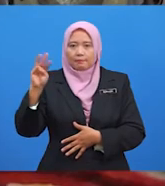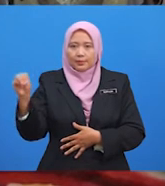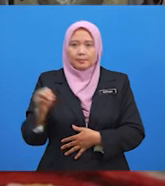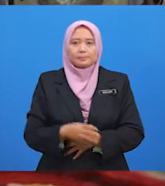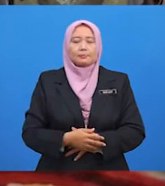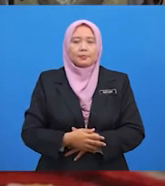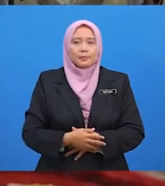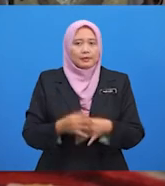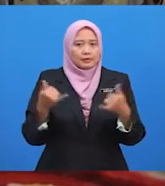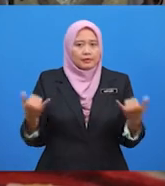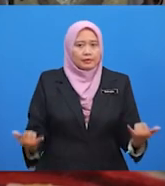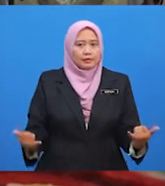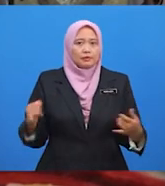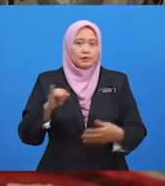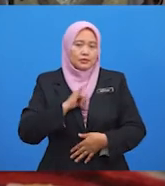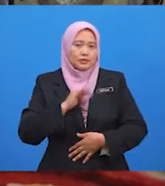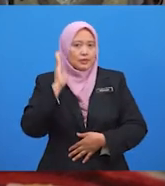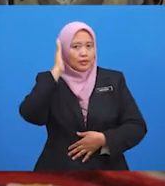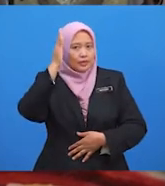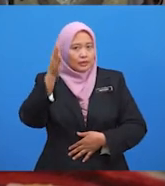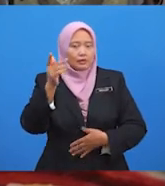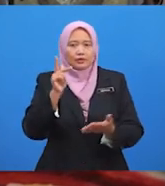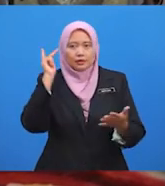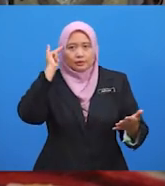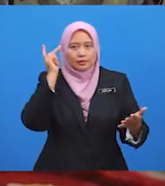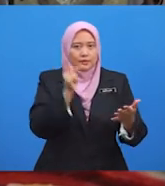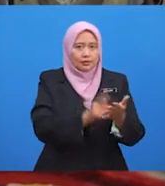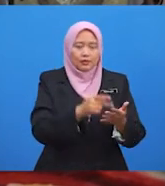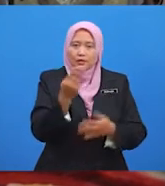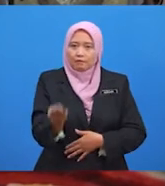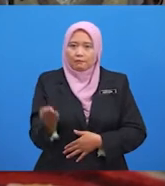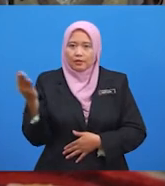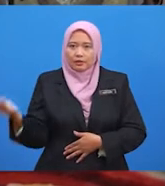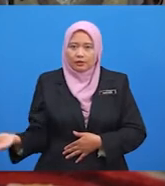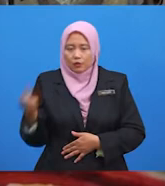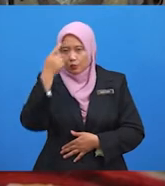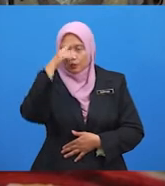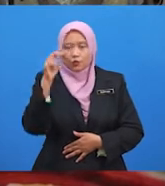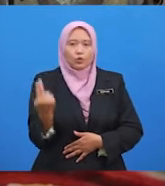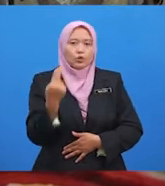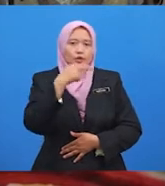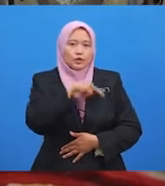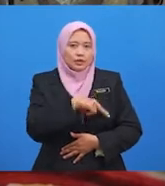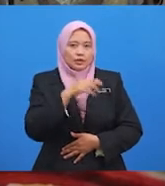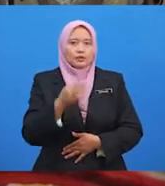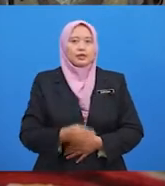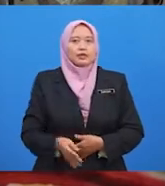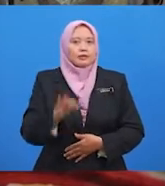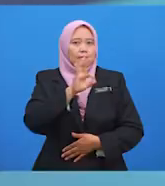58mm. Sekarang, cikgu akan memperkenalkan bahan-bahan untuk menghasilkan button bash.